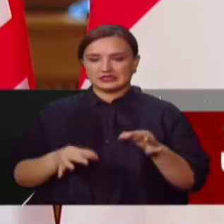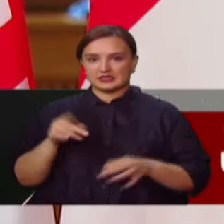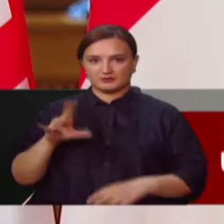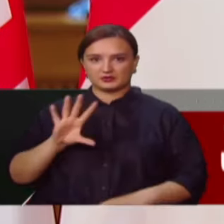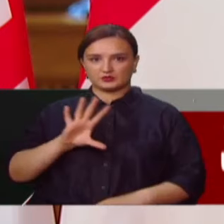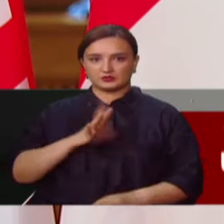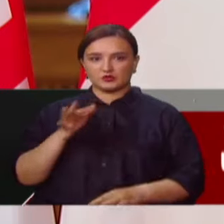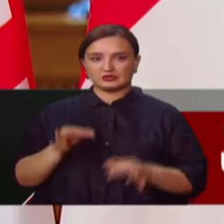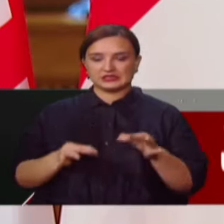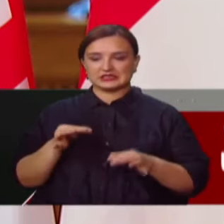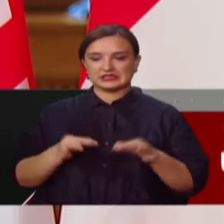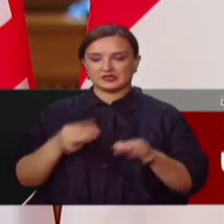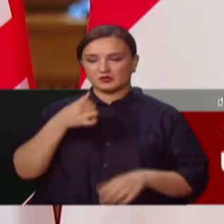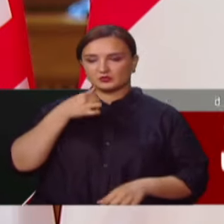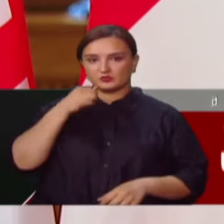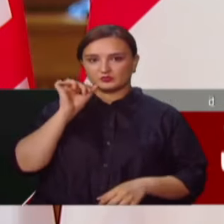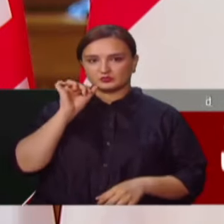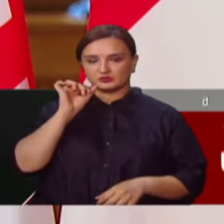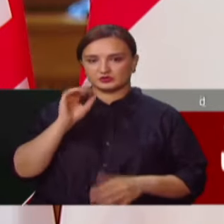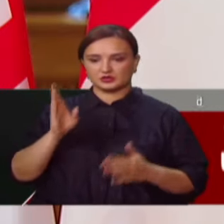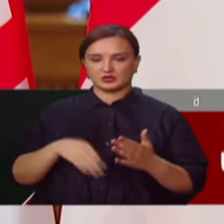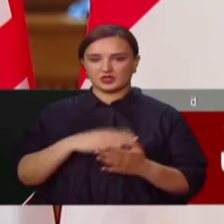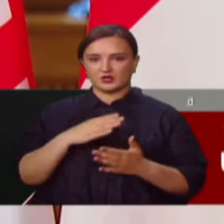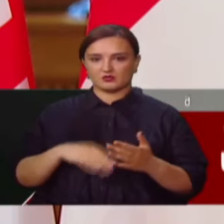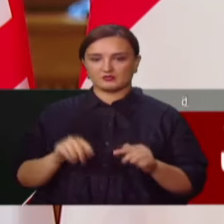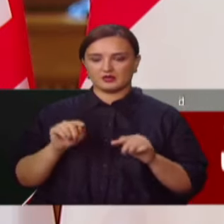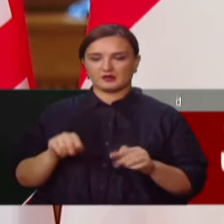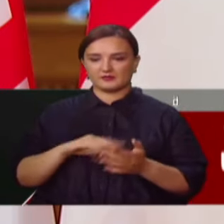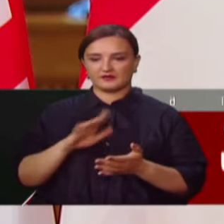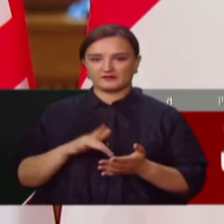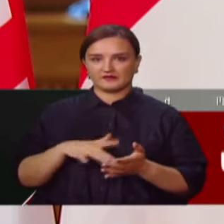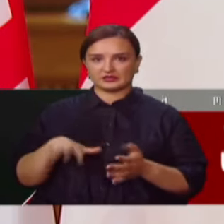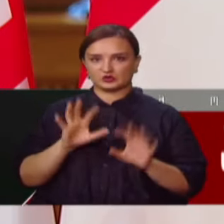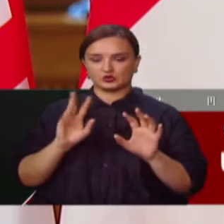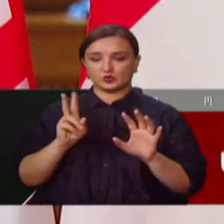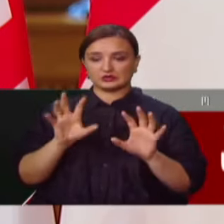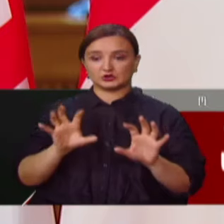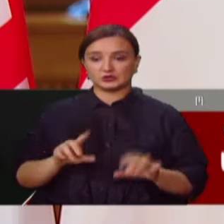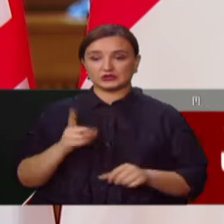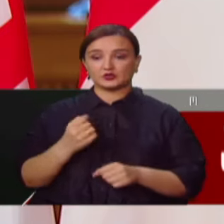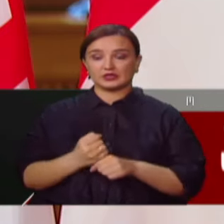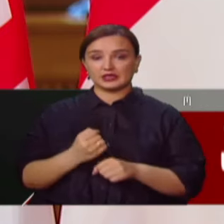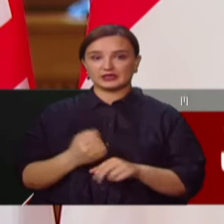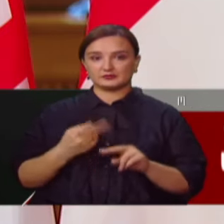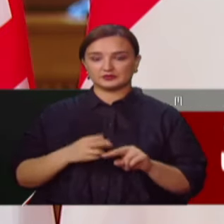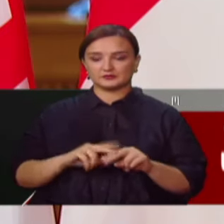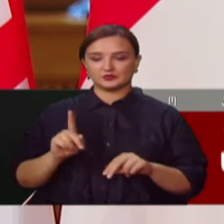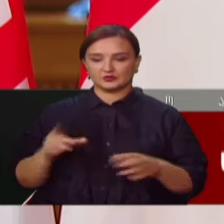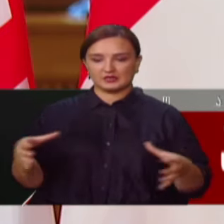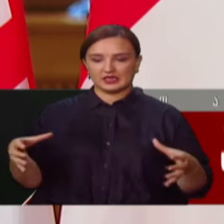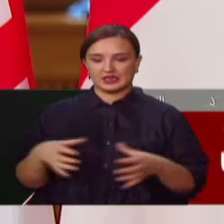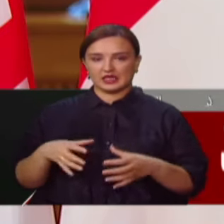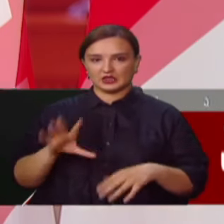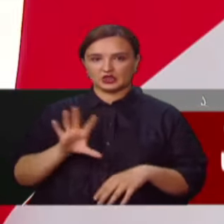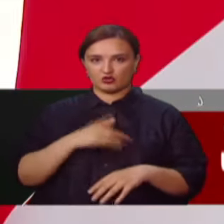ჰქონდა. სასამართლომ გუშინ გააუქმა ამ ქვეყნის კონსტიტუცია და რატომ აკეთებს ამას? იმიტომ, რომ კლანი